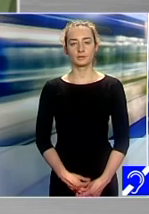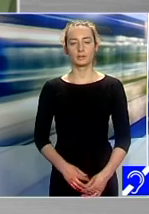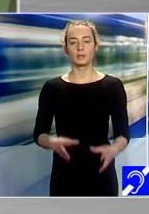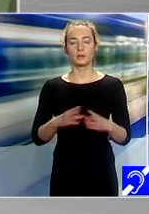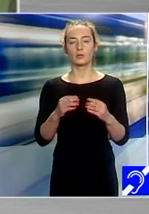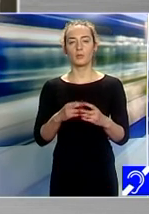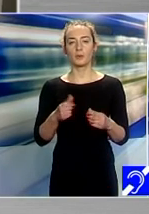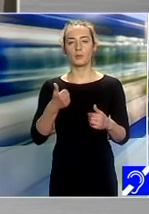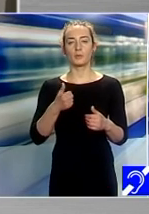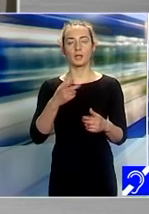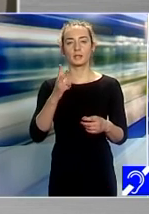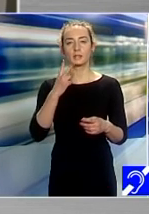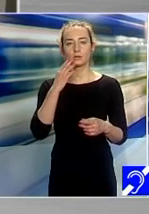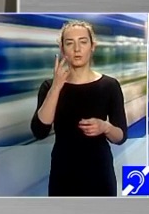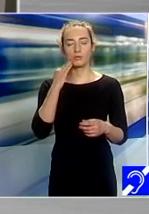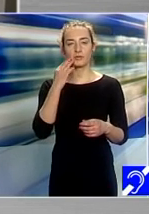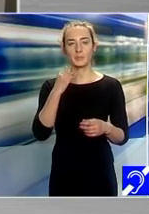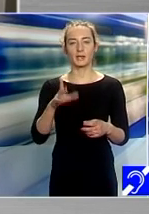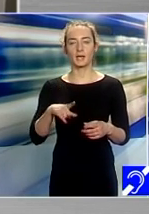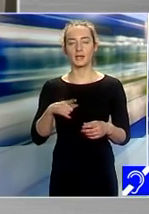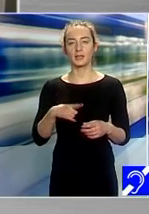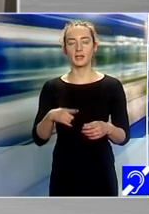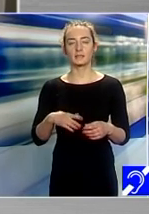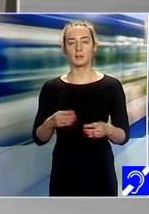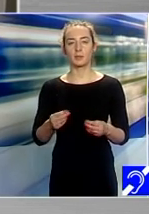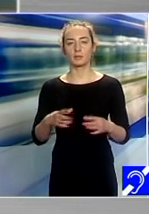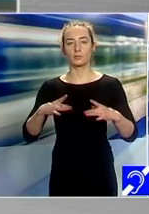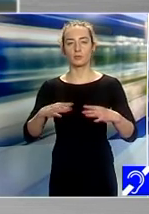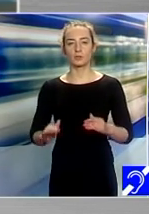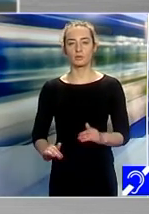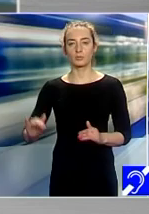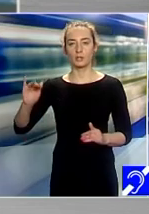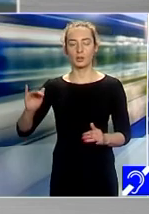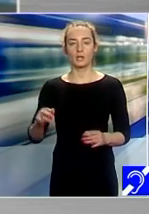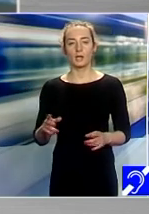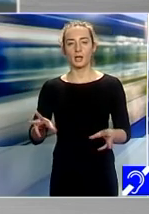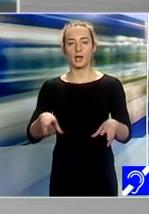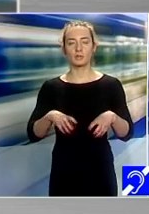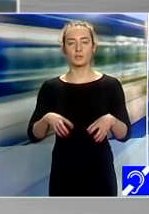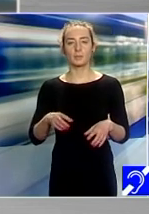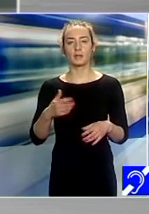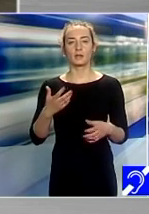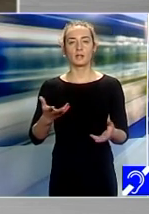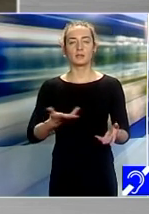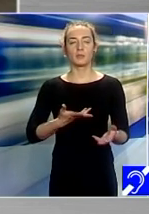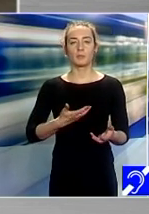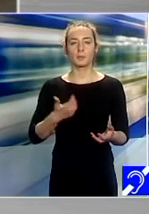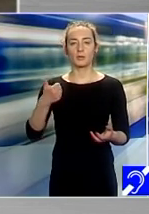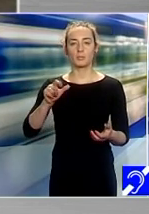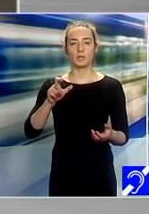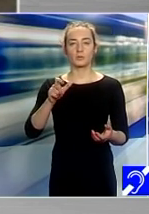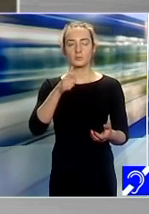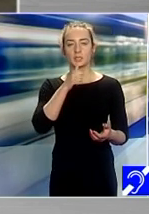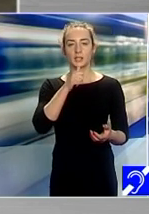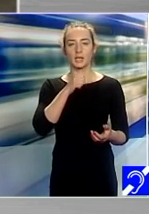În România, una din două femei care intră în concediul de creștere a copilului acceptă să primească o indemnizație de 1200 de lei pe lună, de aproape